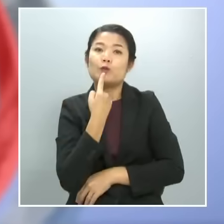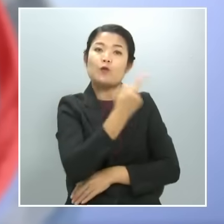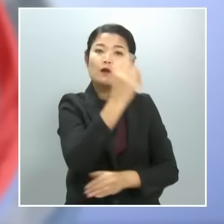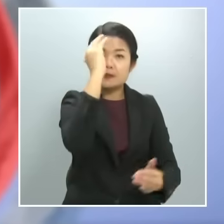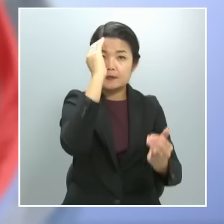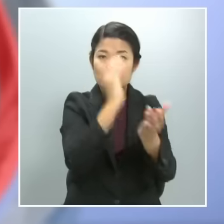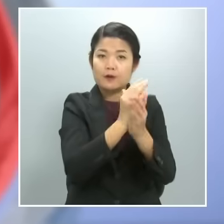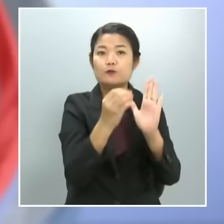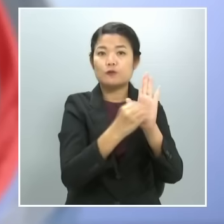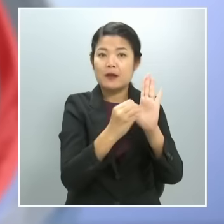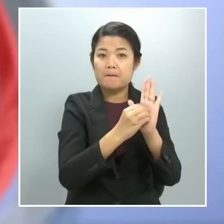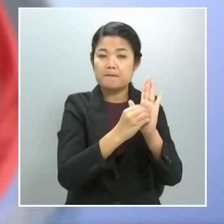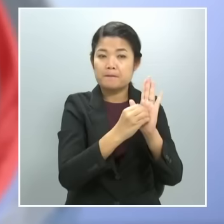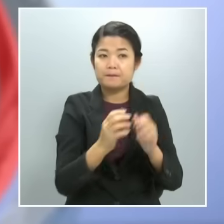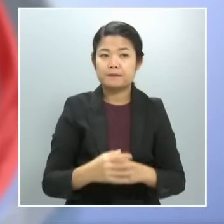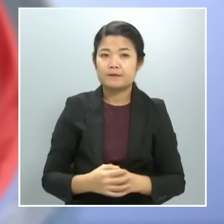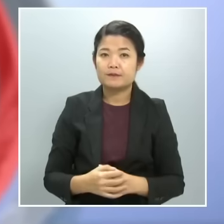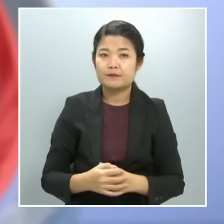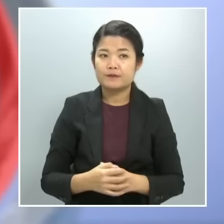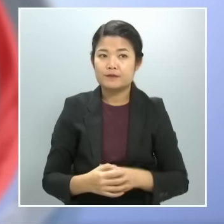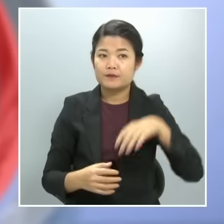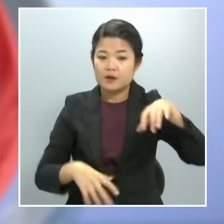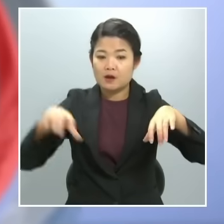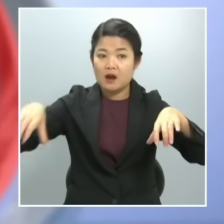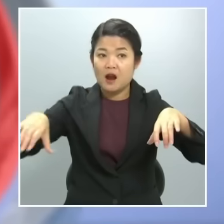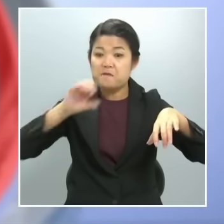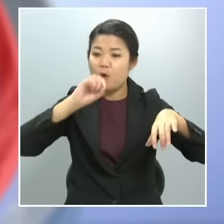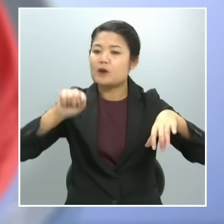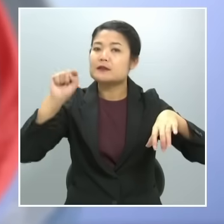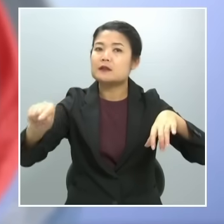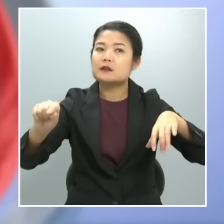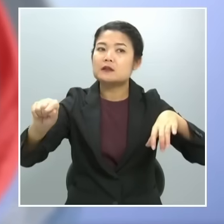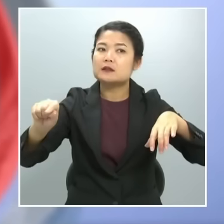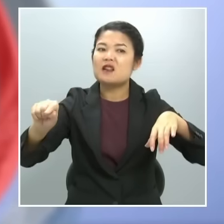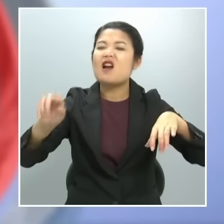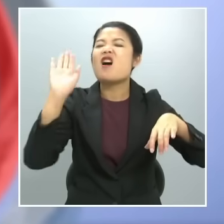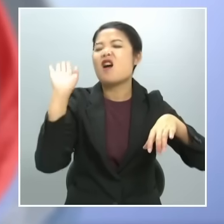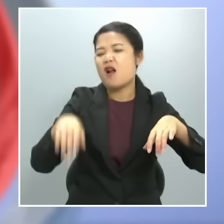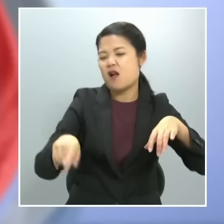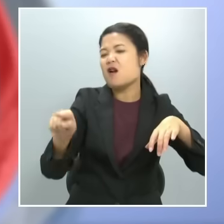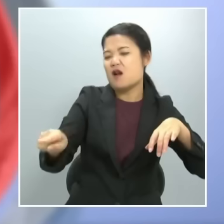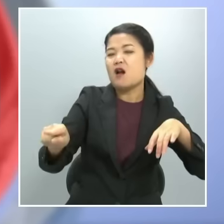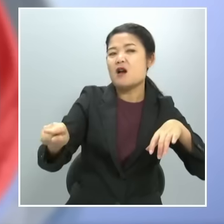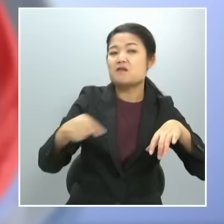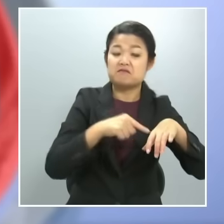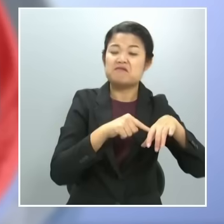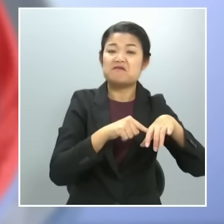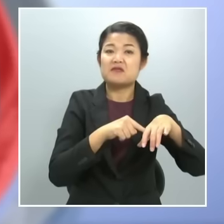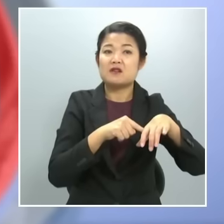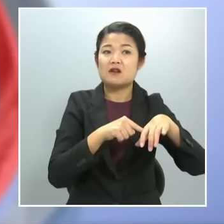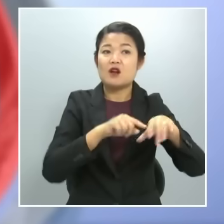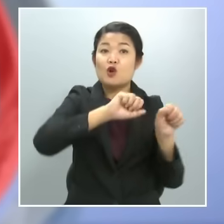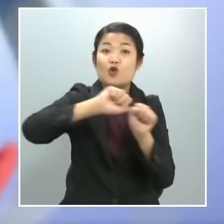บางกอกใหญ่ค่ะประเด็นนี้ที่มันเกิดขึ้นบางกอกใหญ่บอกว่าสไอ้สนบางกอกใหญ่บอกว่าอ๋อที่สนบางกอกใหญ่ไม่มีคิวรถ